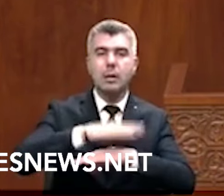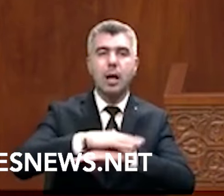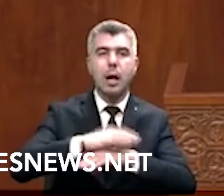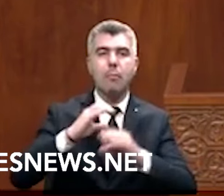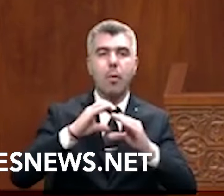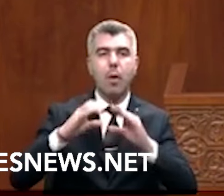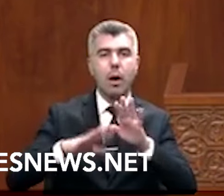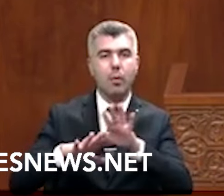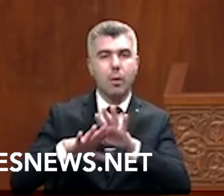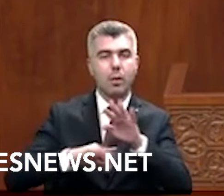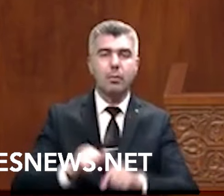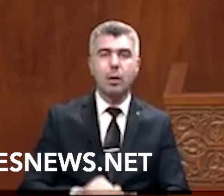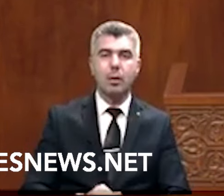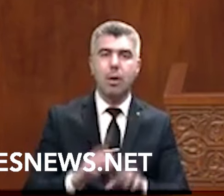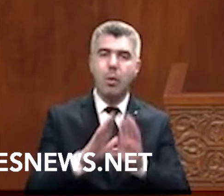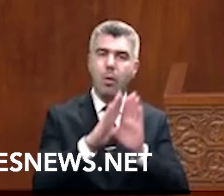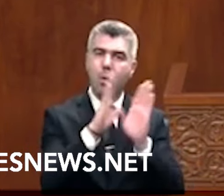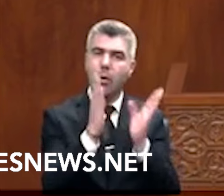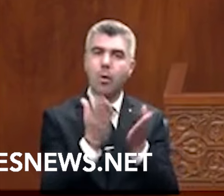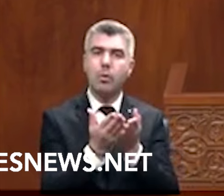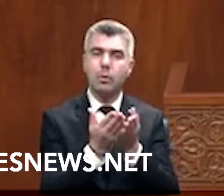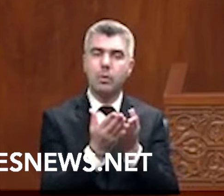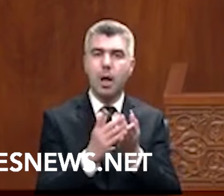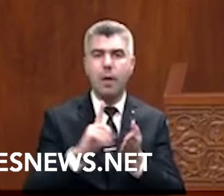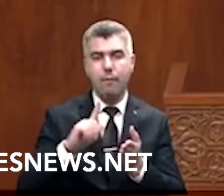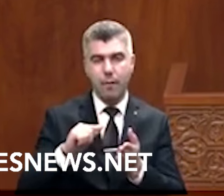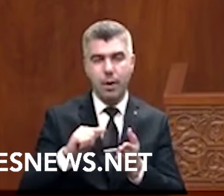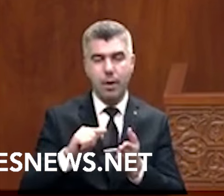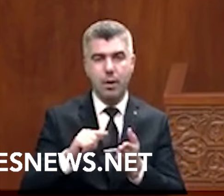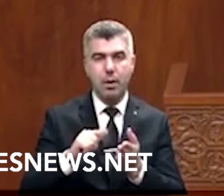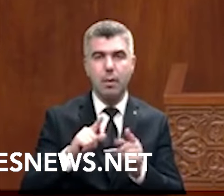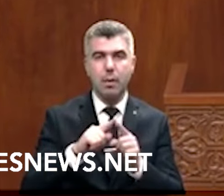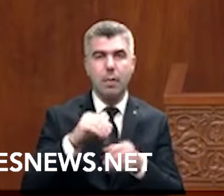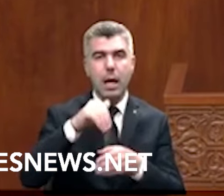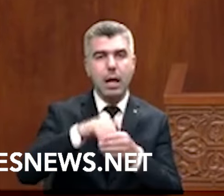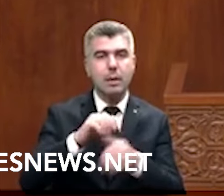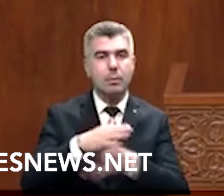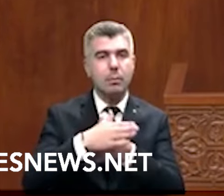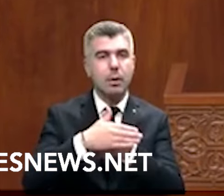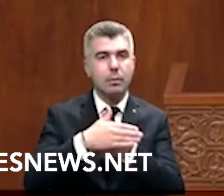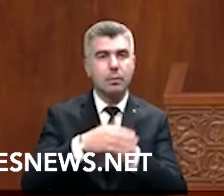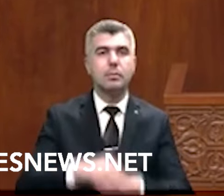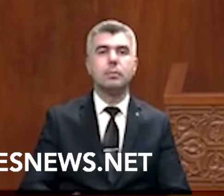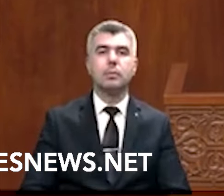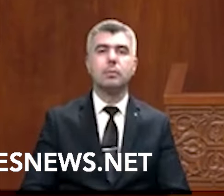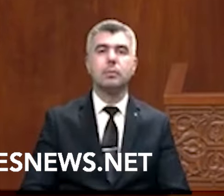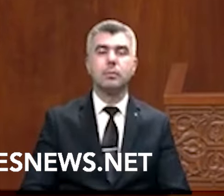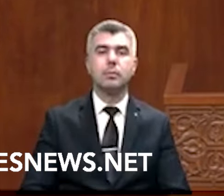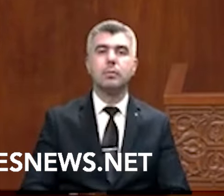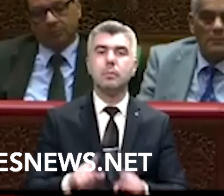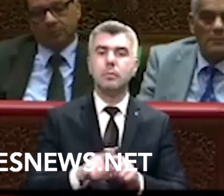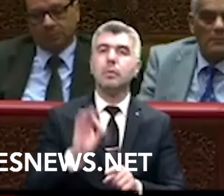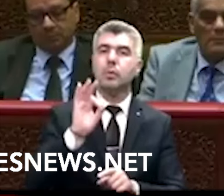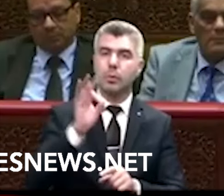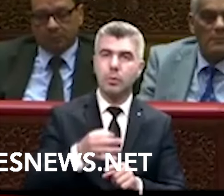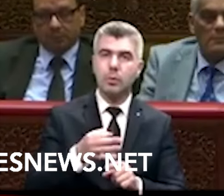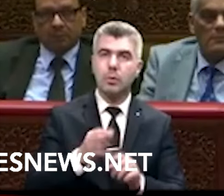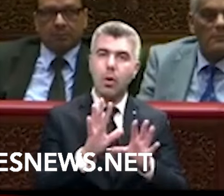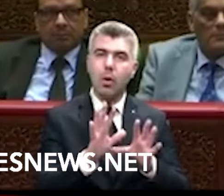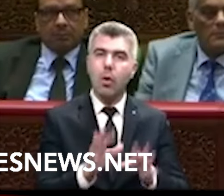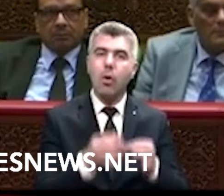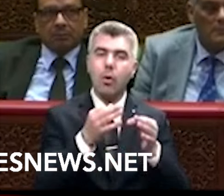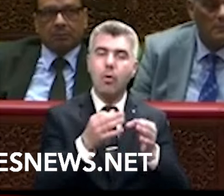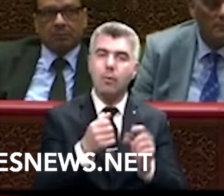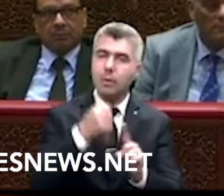فانه وبالنظر لشموله نعتبره في فريق التجمع الوطني للاحرار استكمالا للحصي